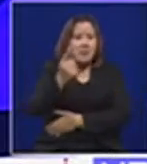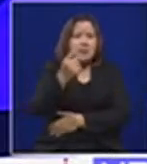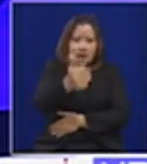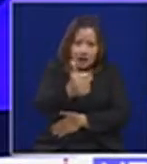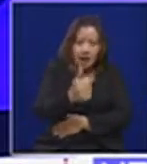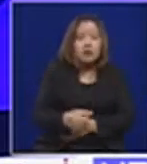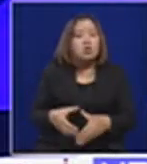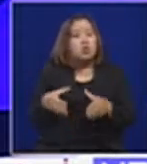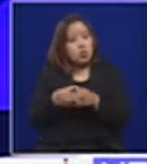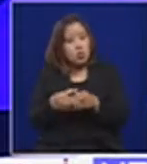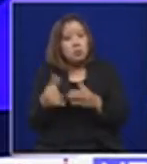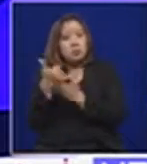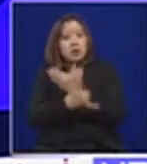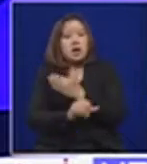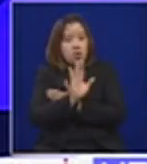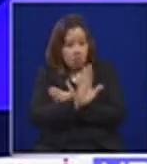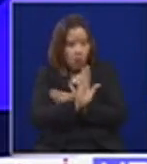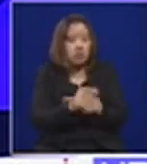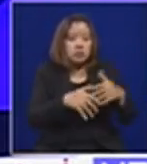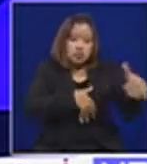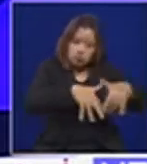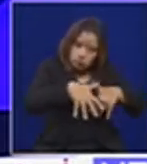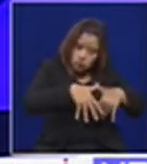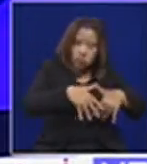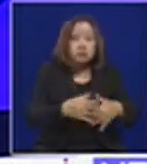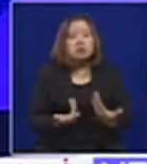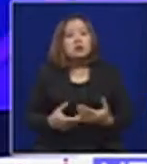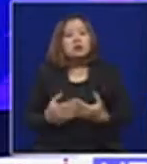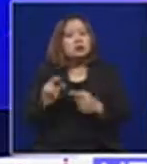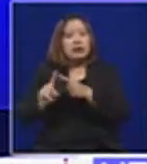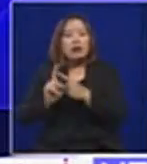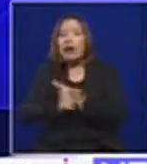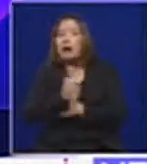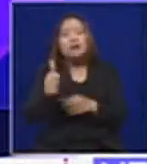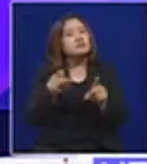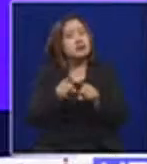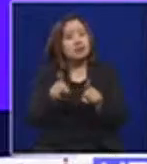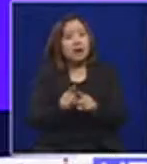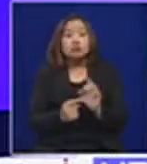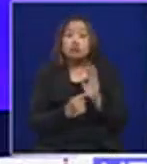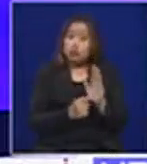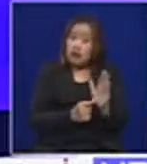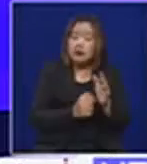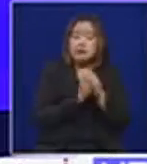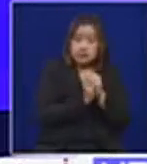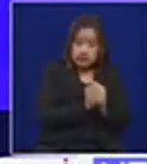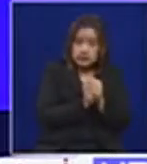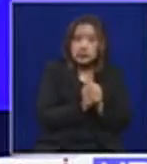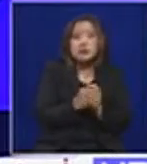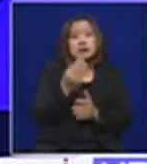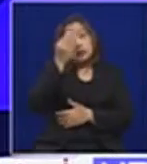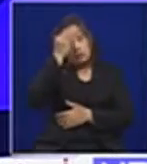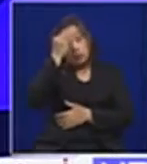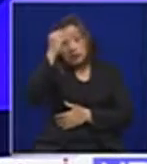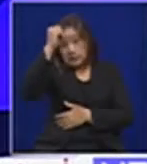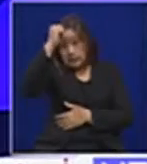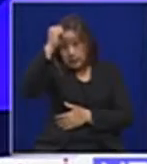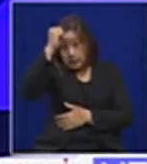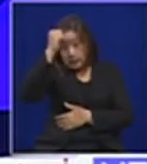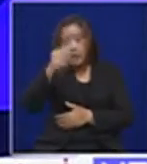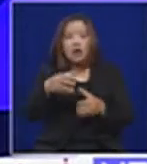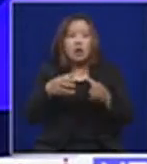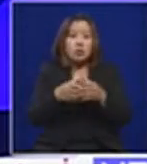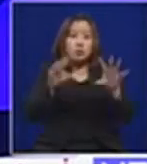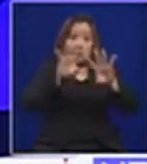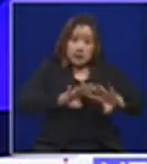ะกลุ่มตลาดทั้งผู้บริโภคตามหัวเมืองหลักแล้วก็หัวเมืองรองโดยเฉพาะจีนญี่ปุ่นอินเดียรวมถึงกลุ่ม CLNB